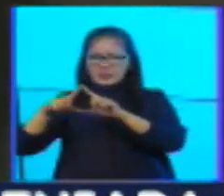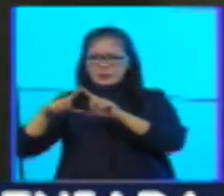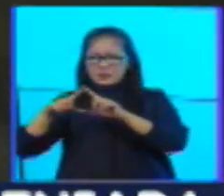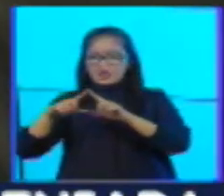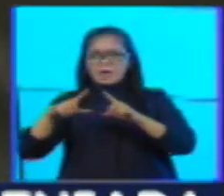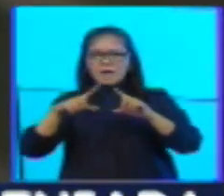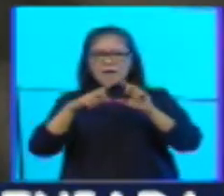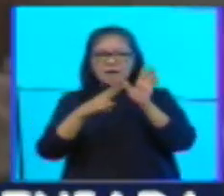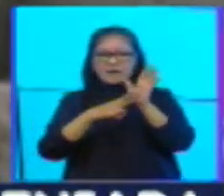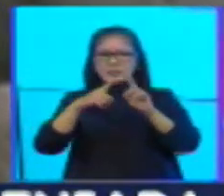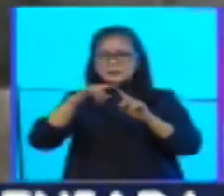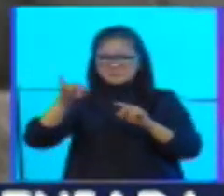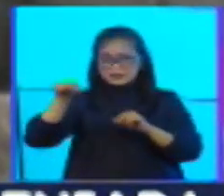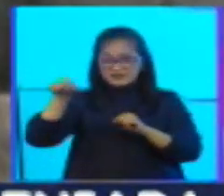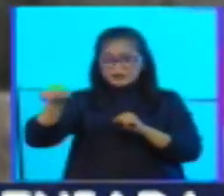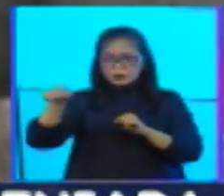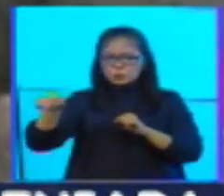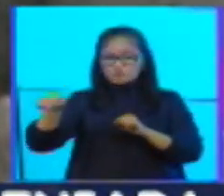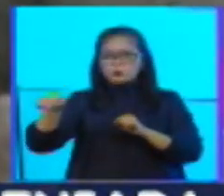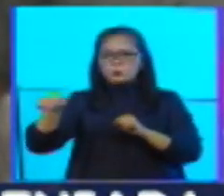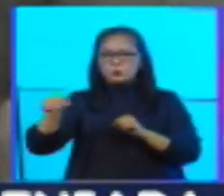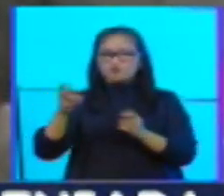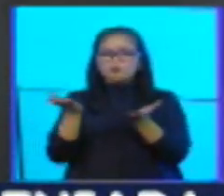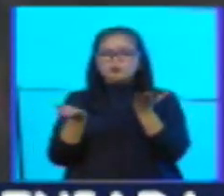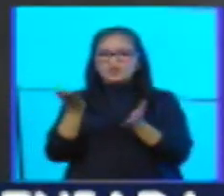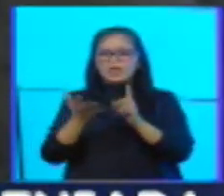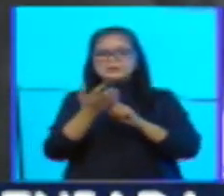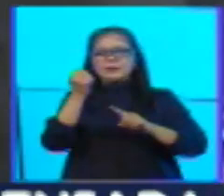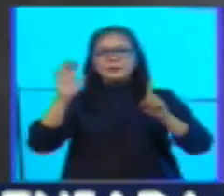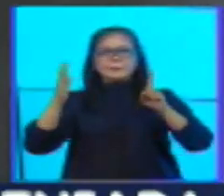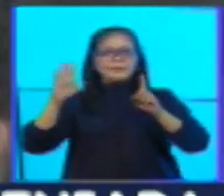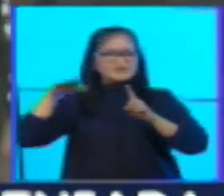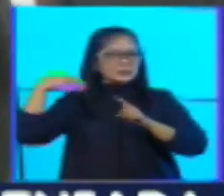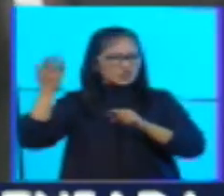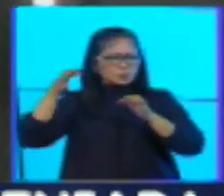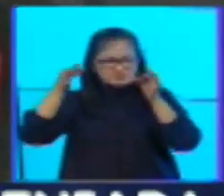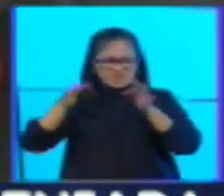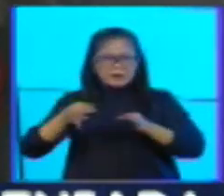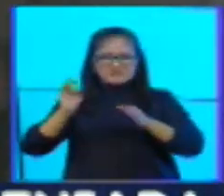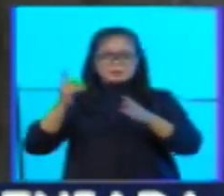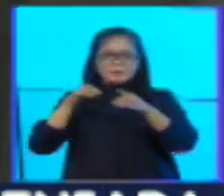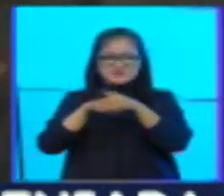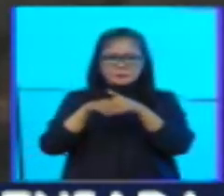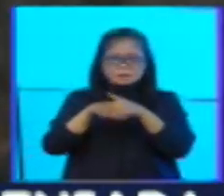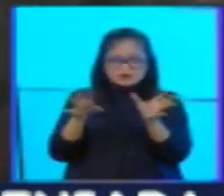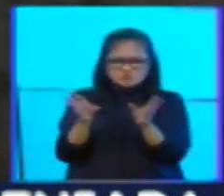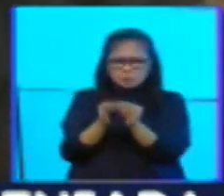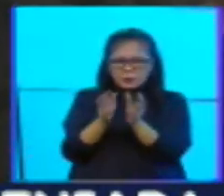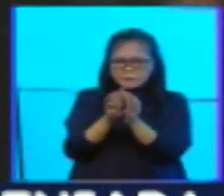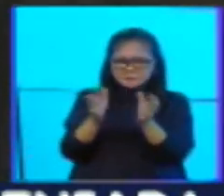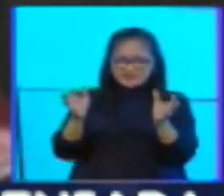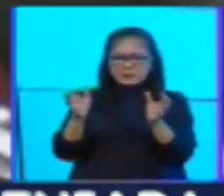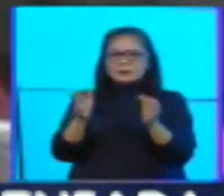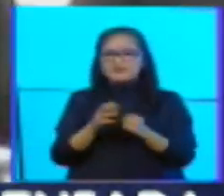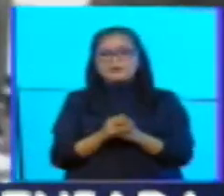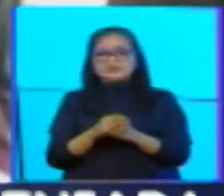tahun penjara karena kedapatan memiliki dan menyimpan narkoba jenis ganja. Sementara 10 orang lainnya menyerahkan diri ke BNN Kabupaten Oku